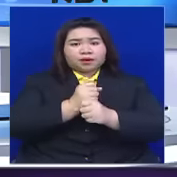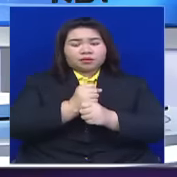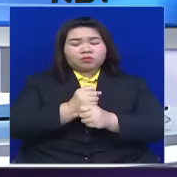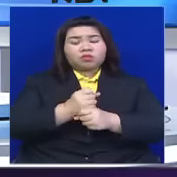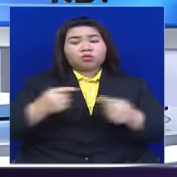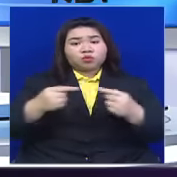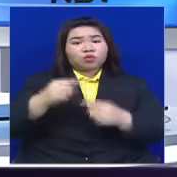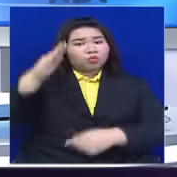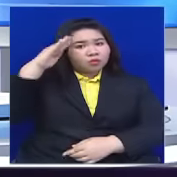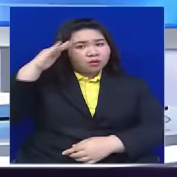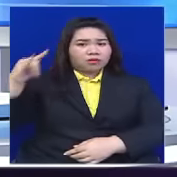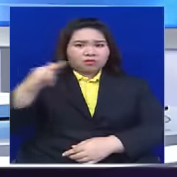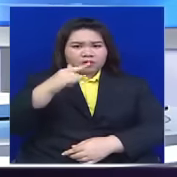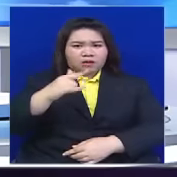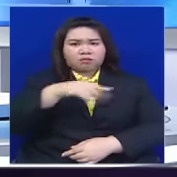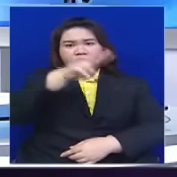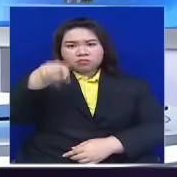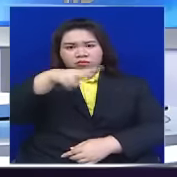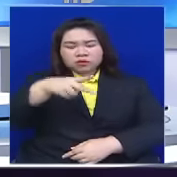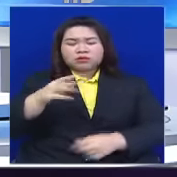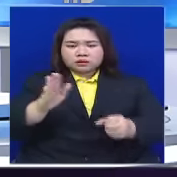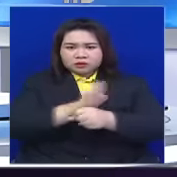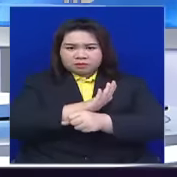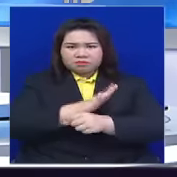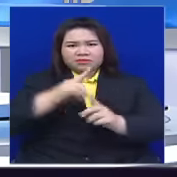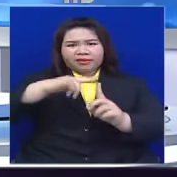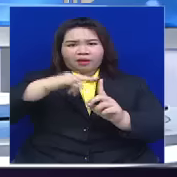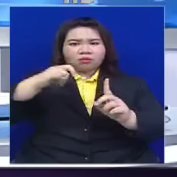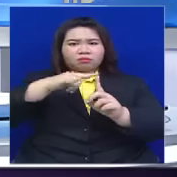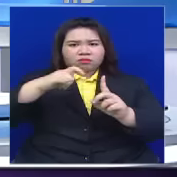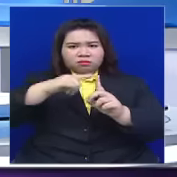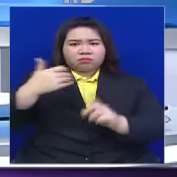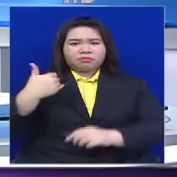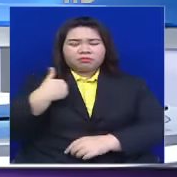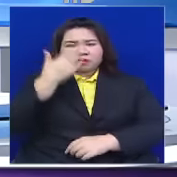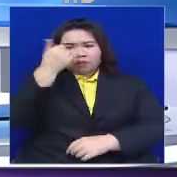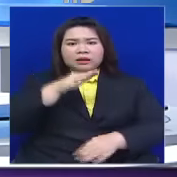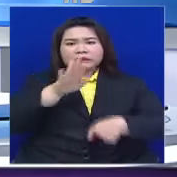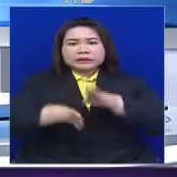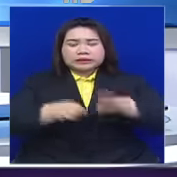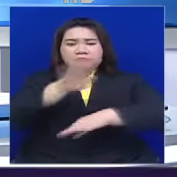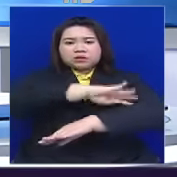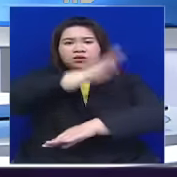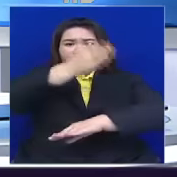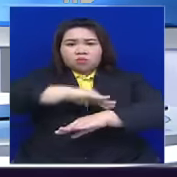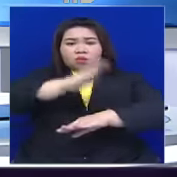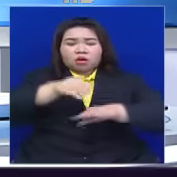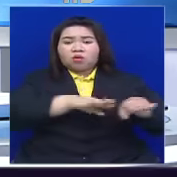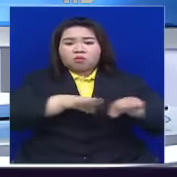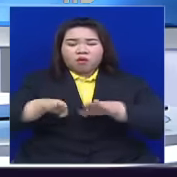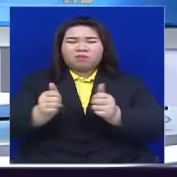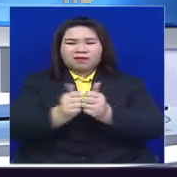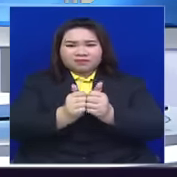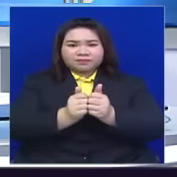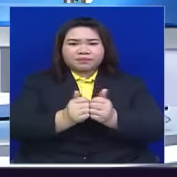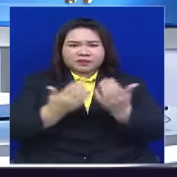ครับซ ึ่ งขณะนี้ก็การค้นหาก็ยังทำไปอย่างเต็มที่สัญญาณอาจจะไม่ค่อยดีนะครับเพราะว่าคุณเสกสมเดินทางขึ้นไปบนเขาพร้อมๆกับเจ้าหน้าที่นะครับซึ่งอย่าง